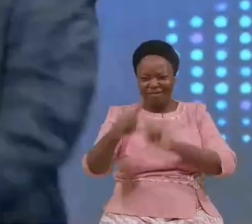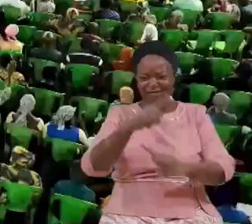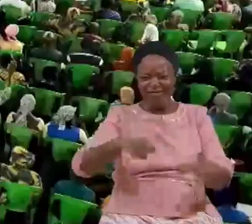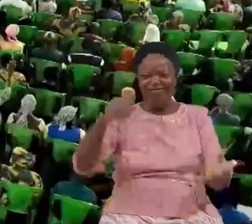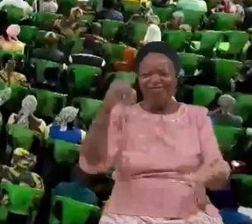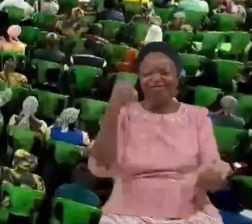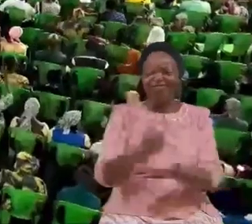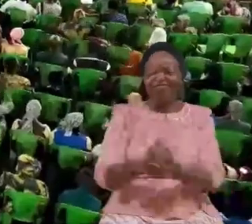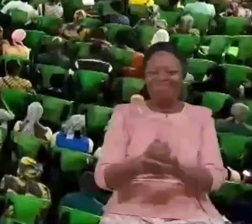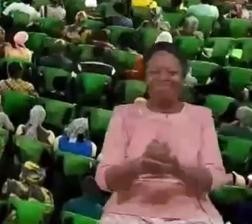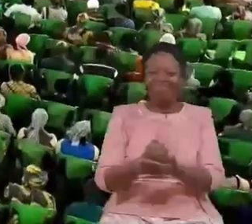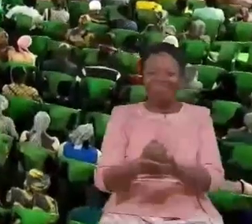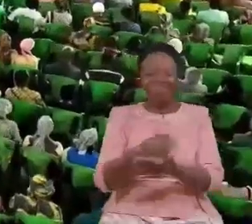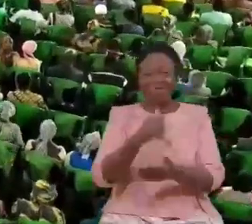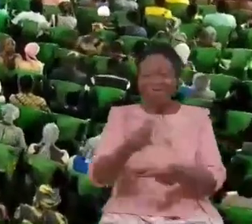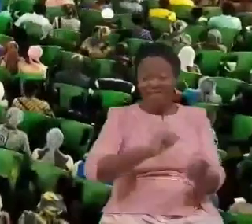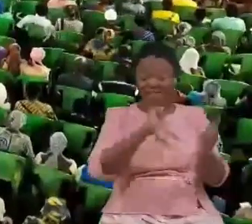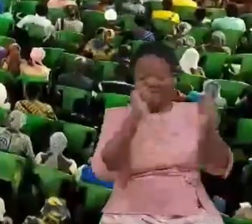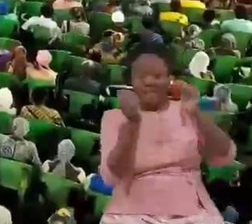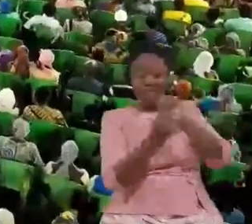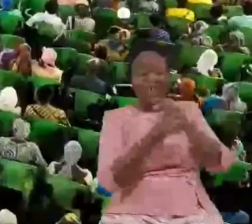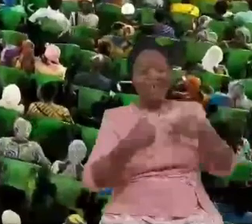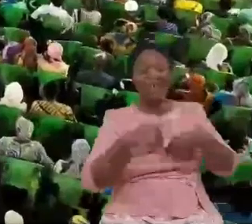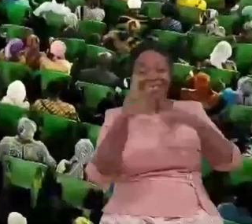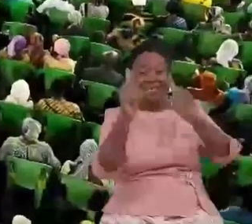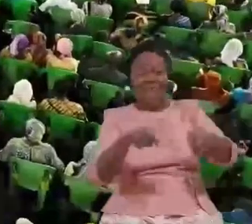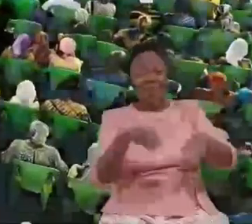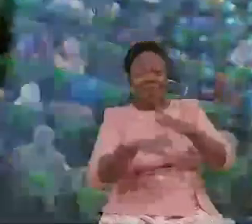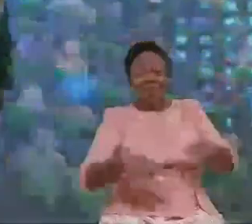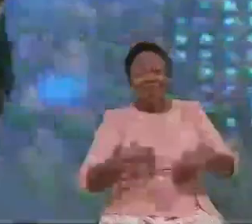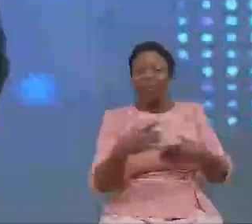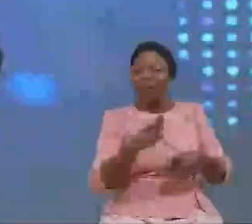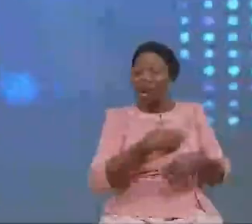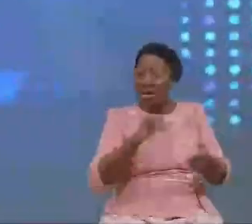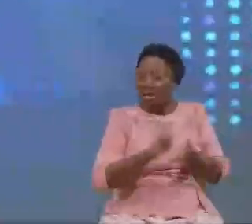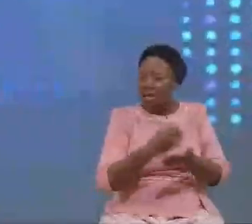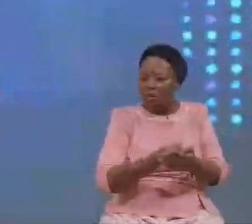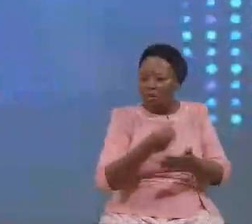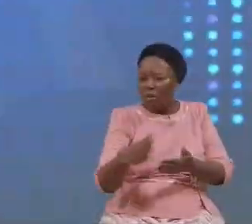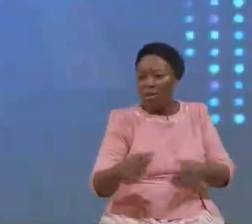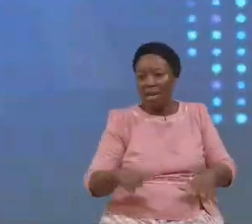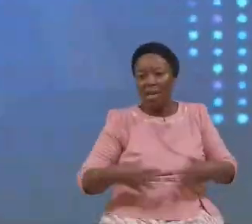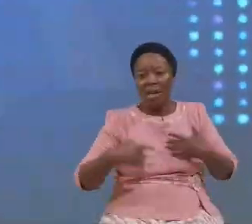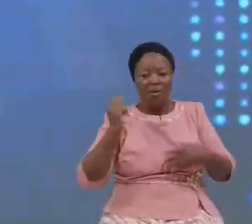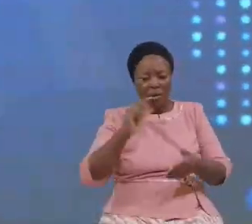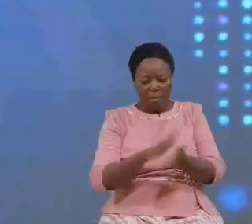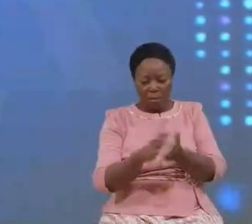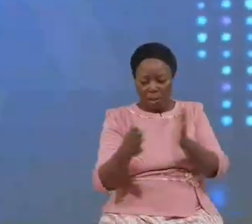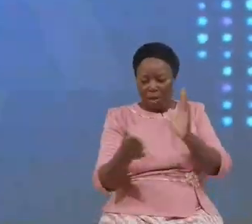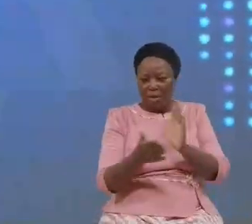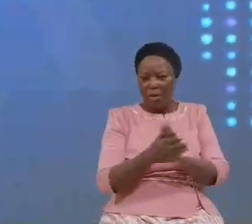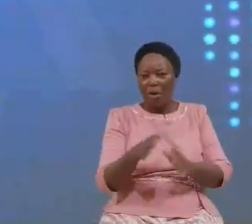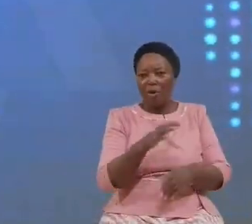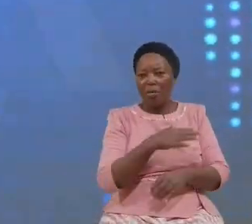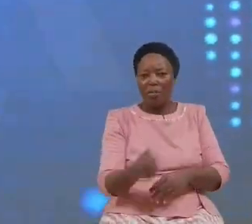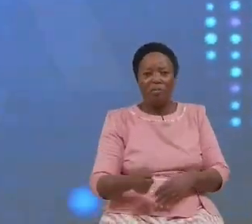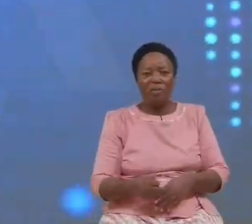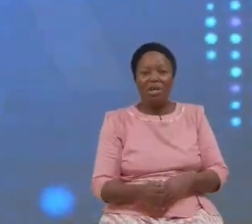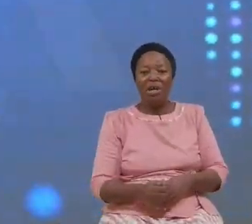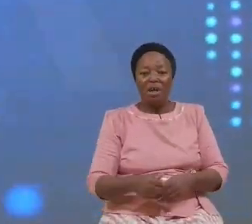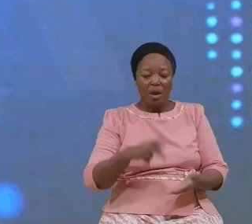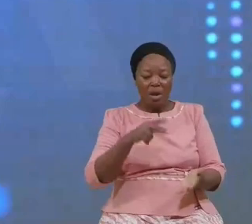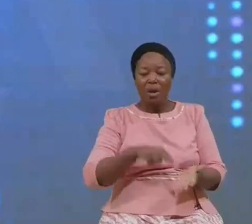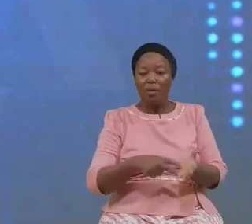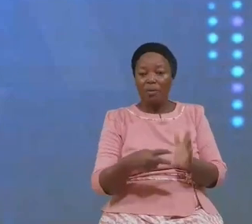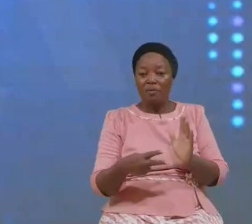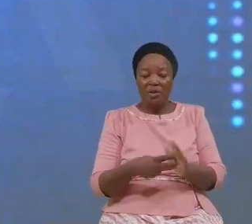une transformation est venue et cette vie gâchée deviendra une vie profitable je